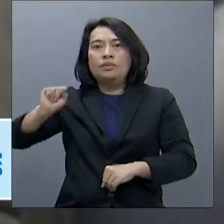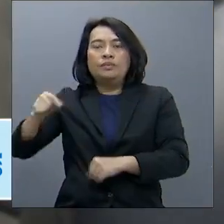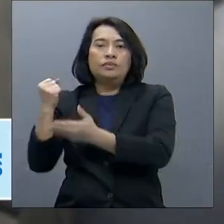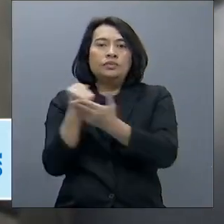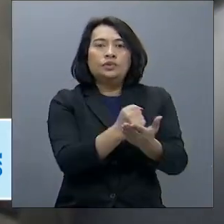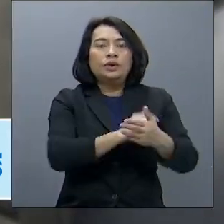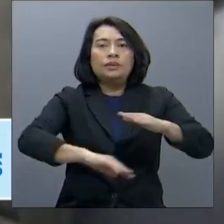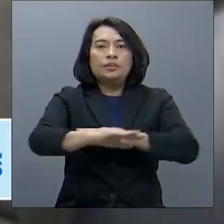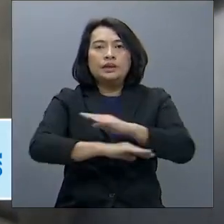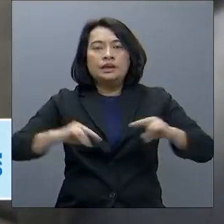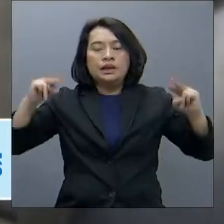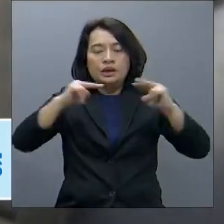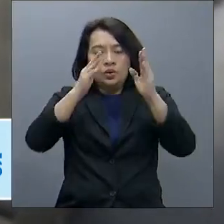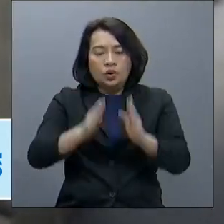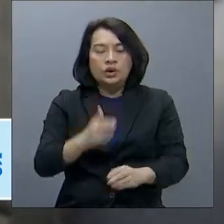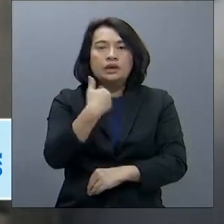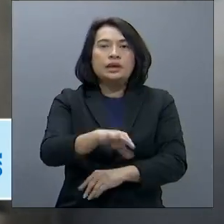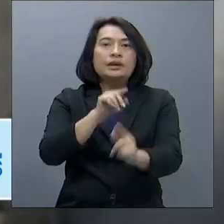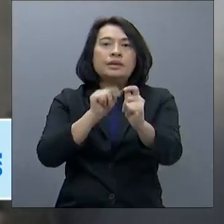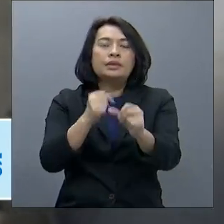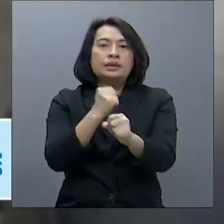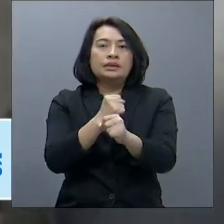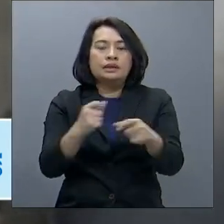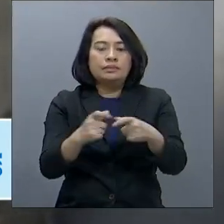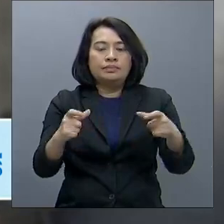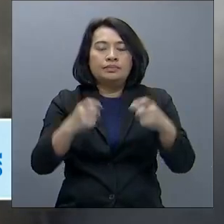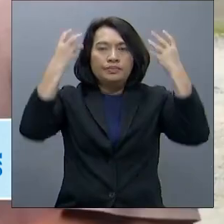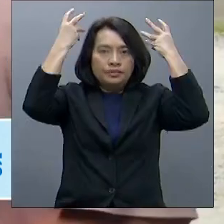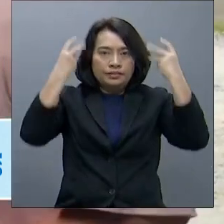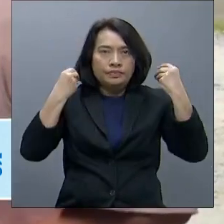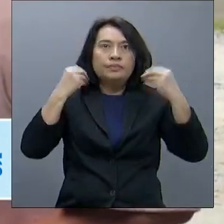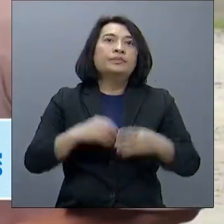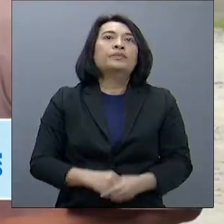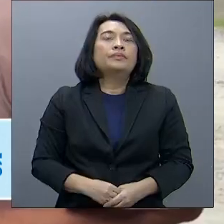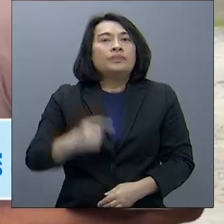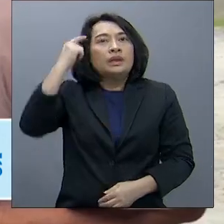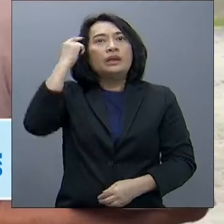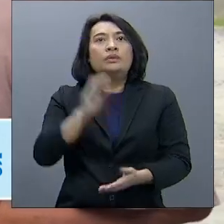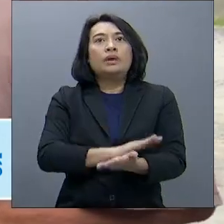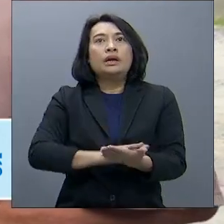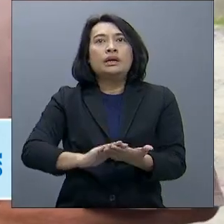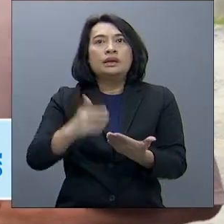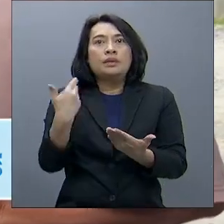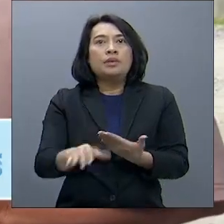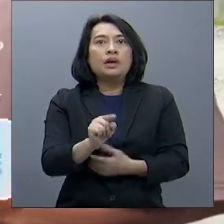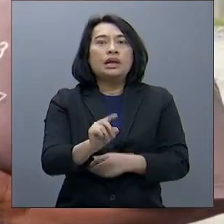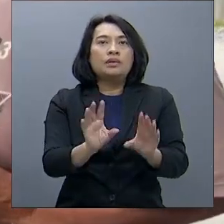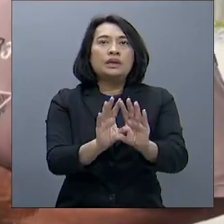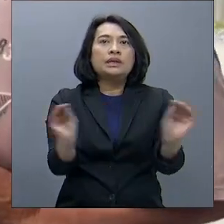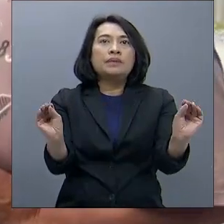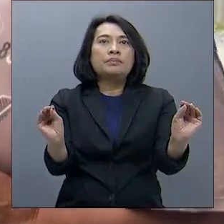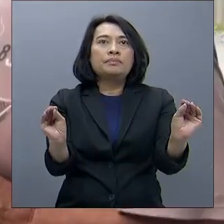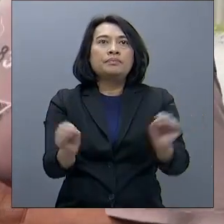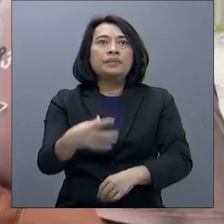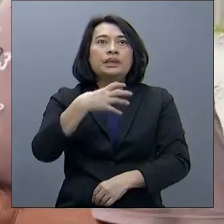นพยานบุคคลที่อำเภอไปแล้วเพื่อทำบัตรประชาชนเธอบอกว่านึกว่าเรื่องมันจะเสร็จไปแล้วนะเพราะเห็นเงียบหายไปแล้วก็อยาก